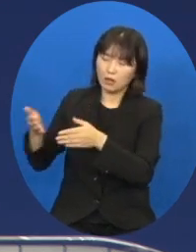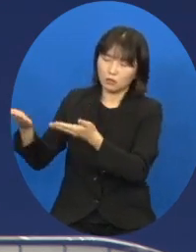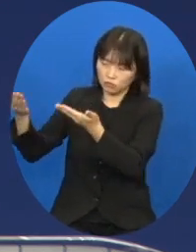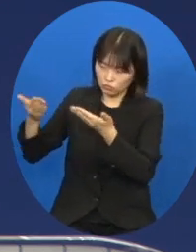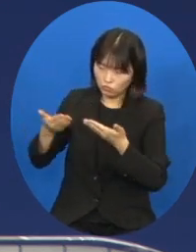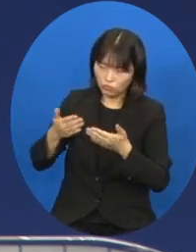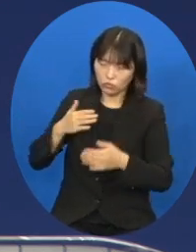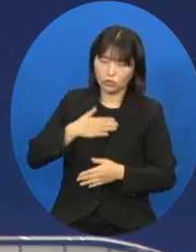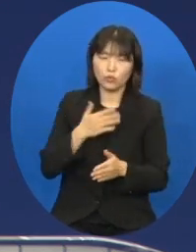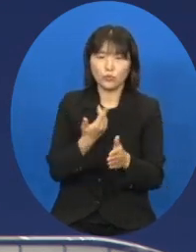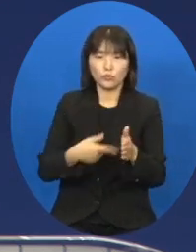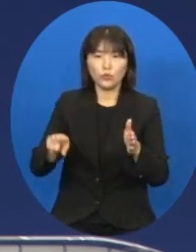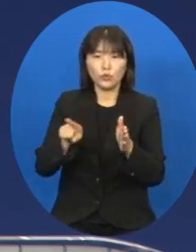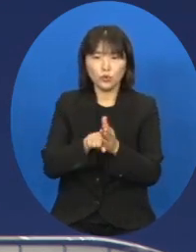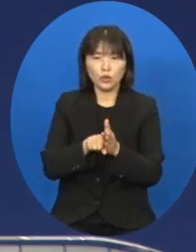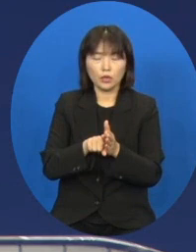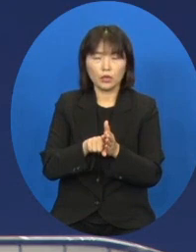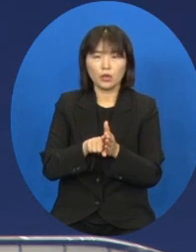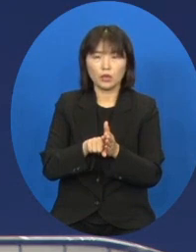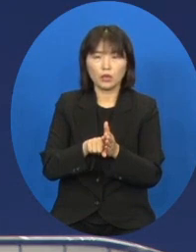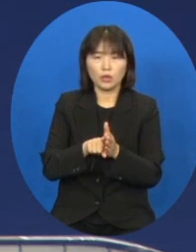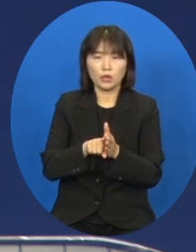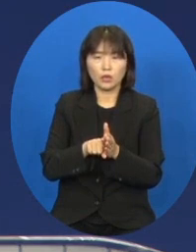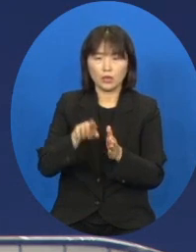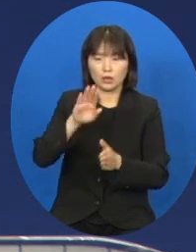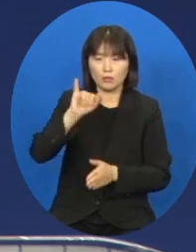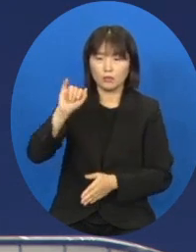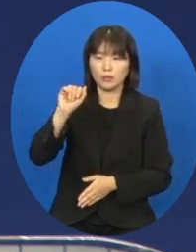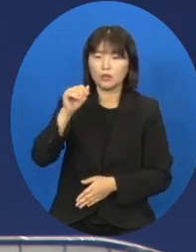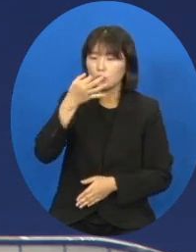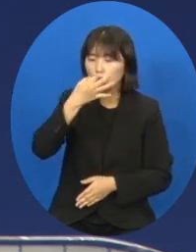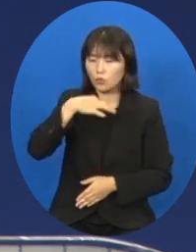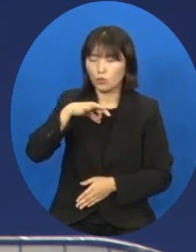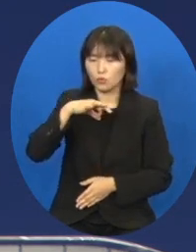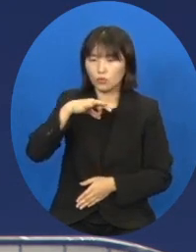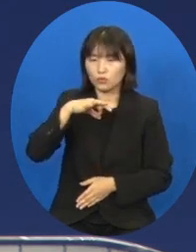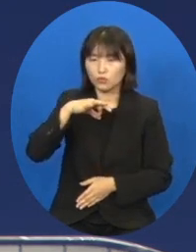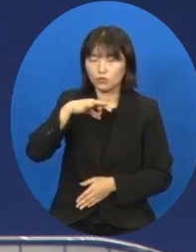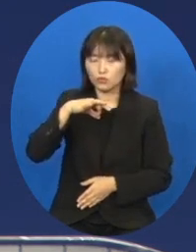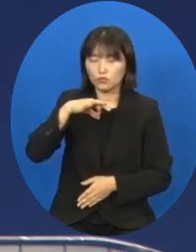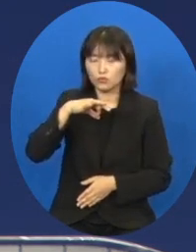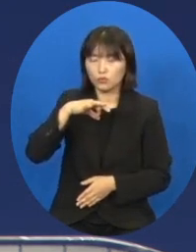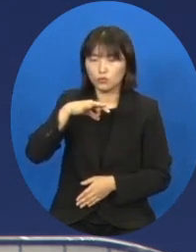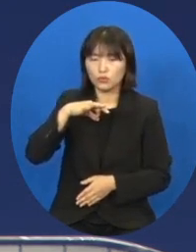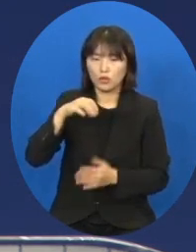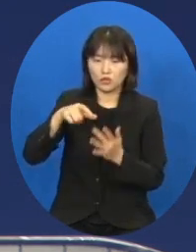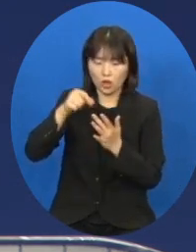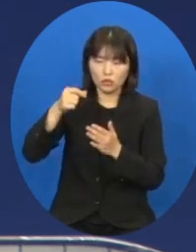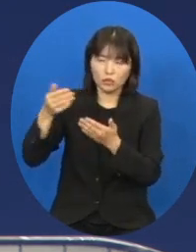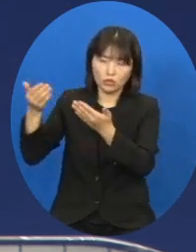위해 기꺼이 비효율적인 선택을 감내하신 하나님께 감사드립니다.